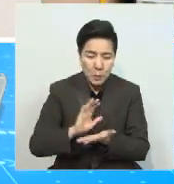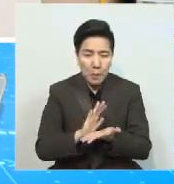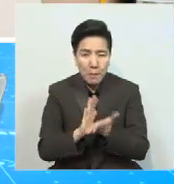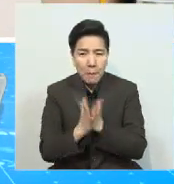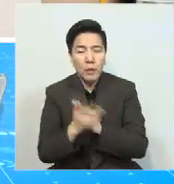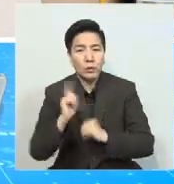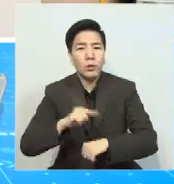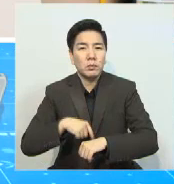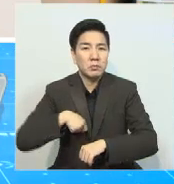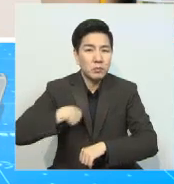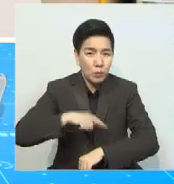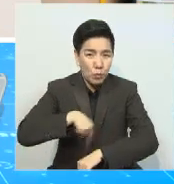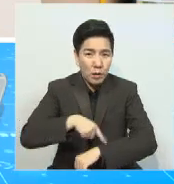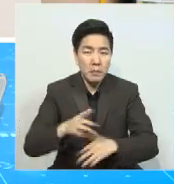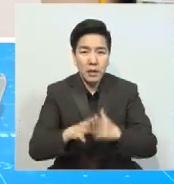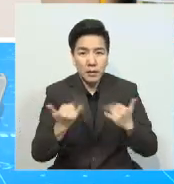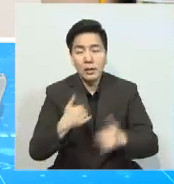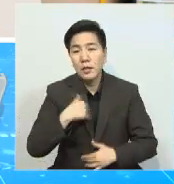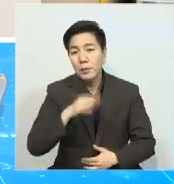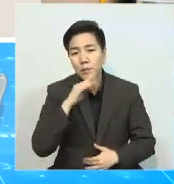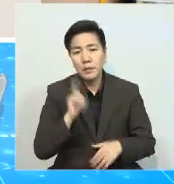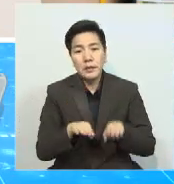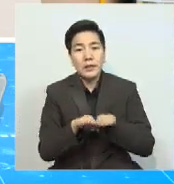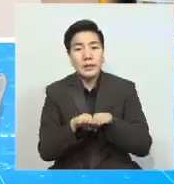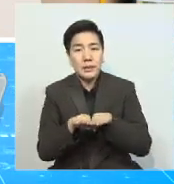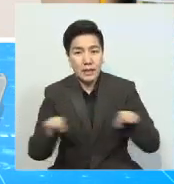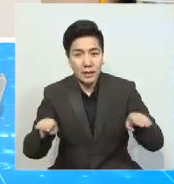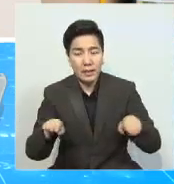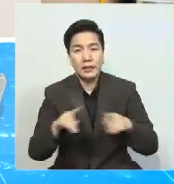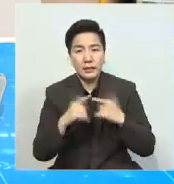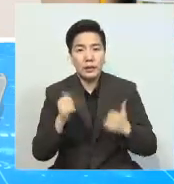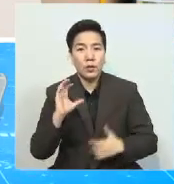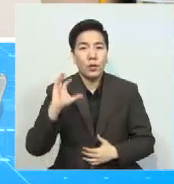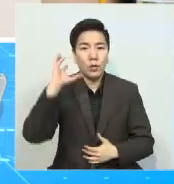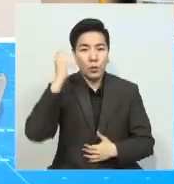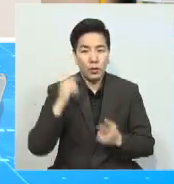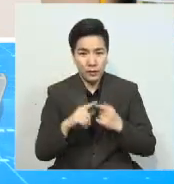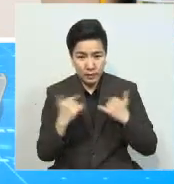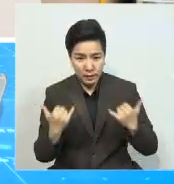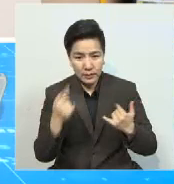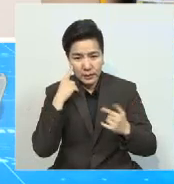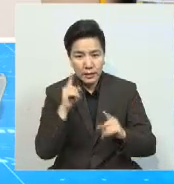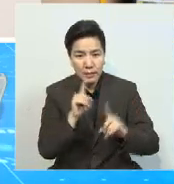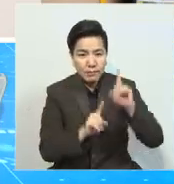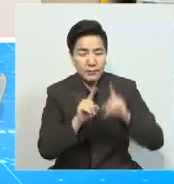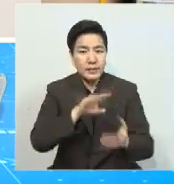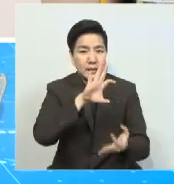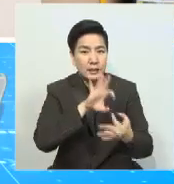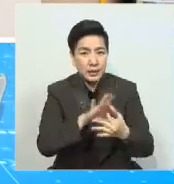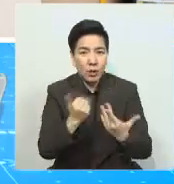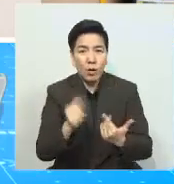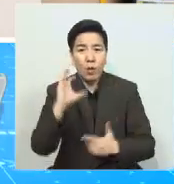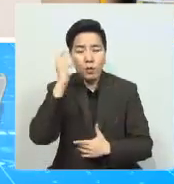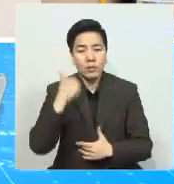เปลี่ยนอะไรมันค่อนข้างสูงเพราะฉะนั้นถ้าหากว่าจะไปใช้มาตรฐานขององค์การอนามัยโลกในการวัดเรตติ้งของประเทศเนี่ยเราคงท